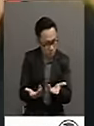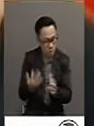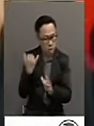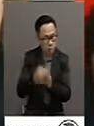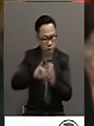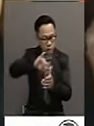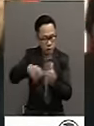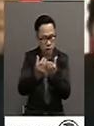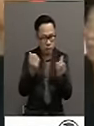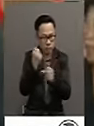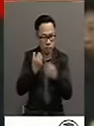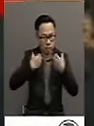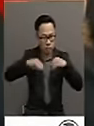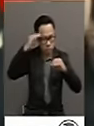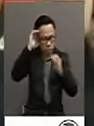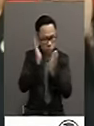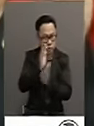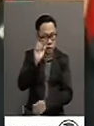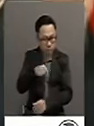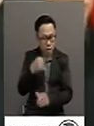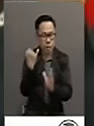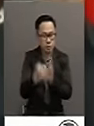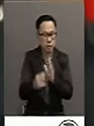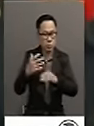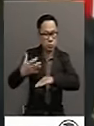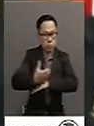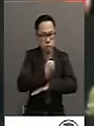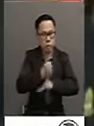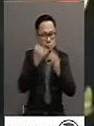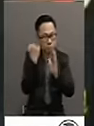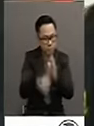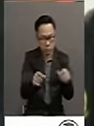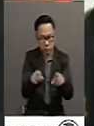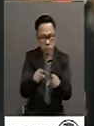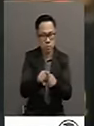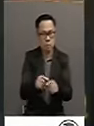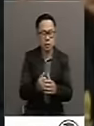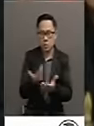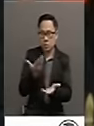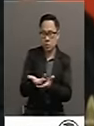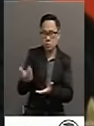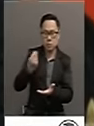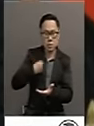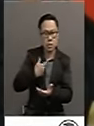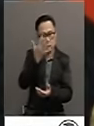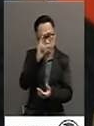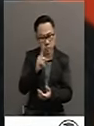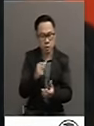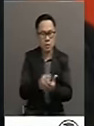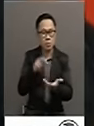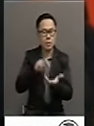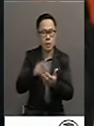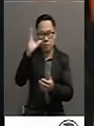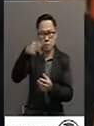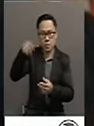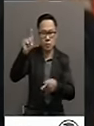ธรรมของข้าราชการตำรวจและประมวลจริยธรรมของผู้ดำรงตำแหน่งทางการเมืองเพราะว่ามันเข้าข่ายฮะเรื่องของการมีผ